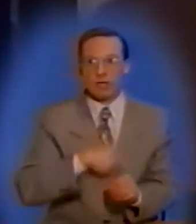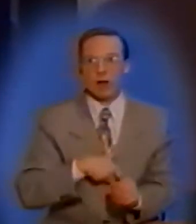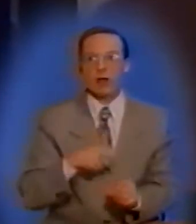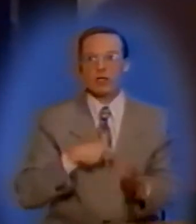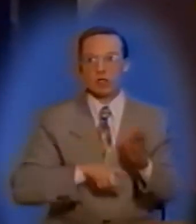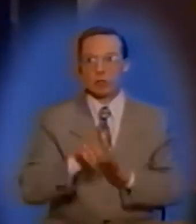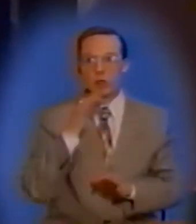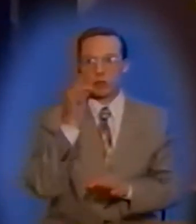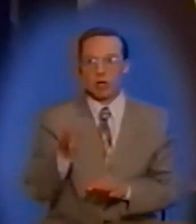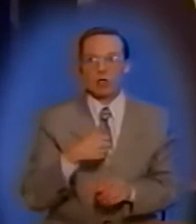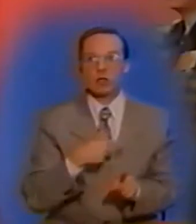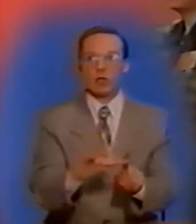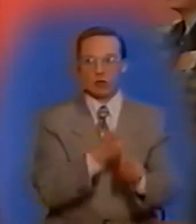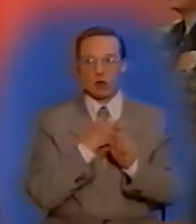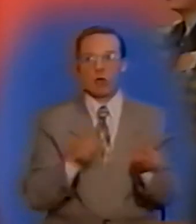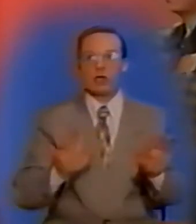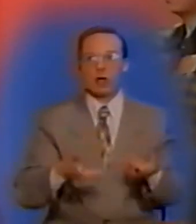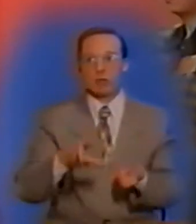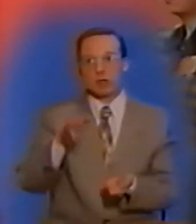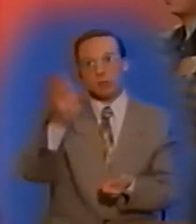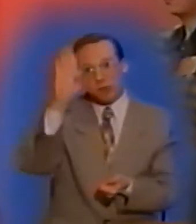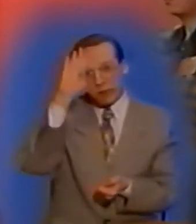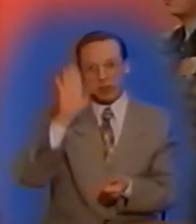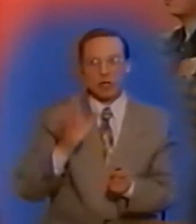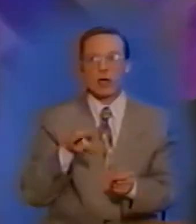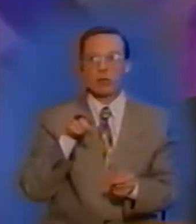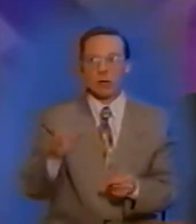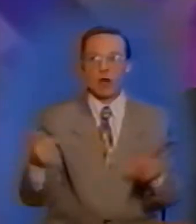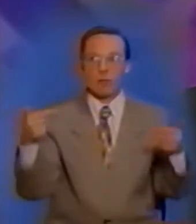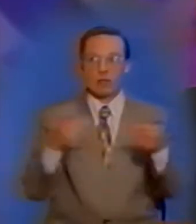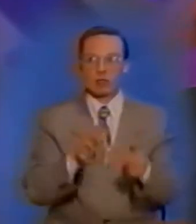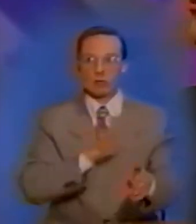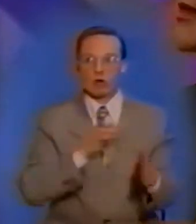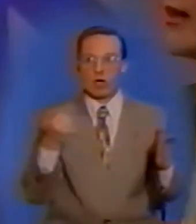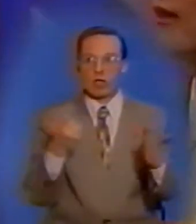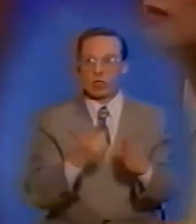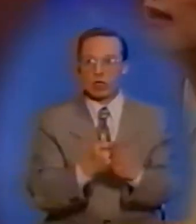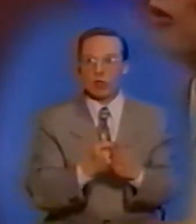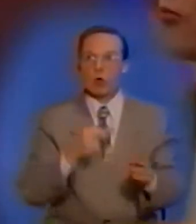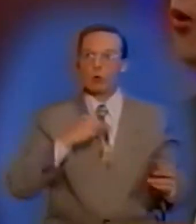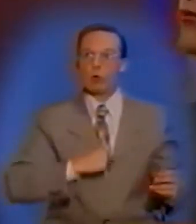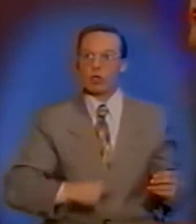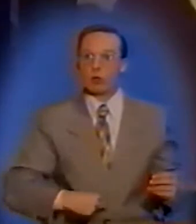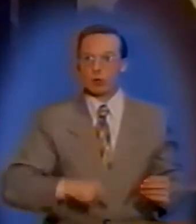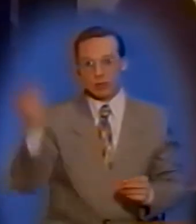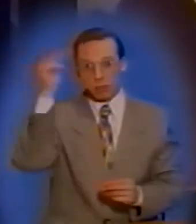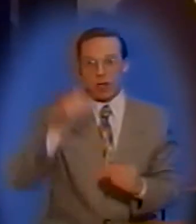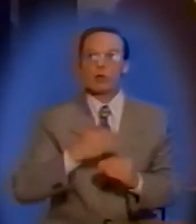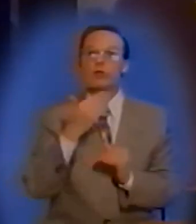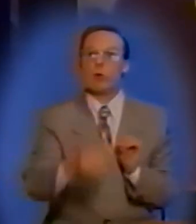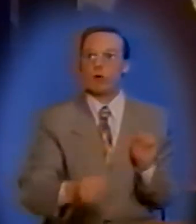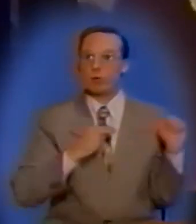sakyti, kad mane traukia taip pat ir bachūrai, kaip ir prie tavęs. Patikslinkime, tai buvo iki kunigų seminarijos? Po kunigų